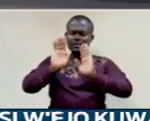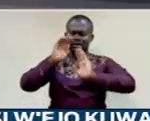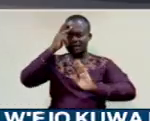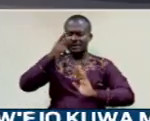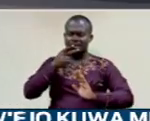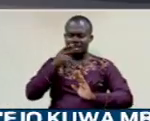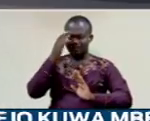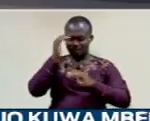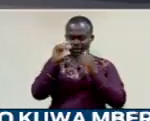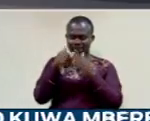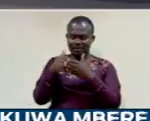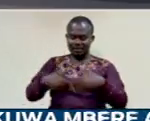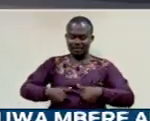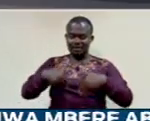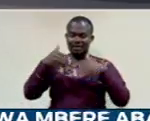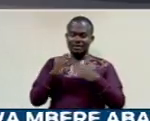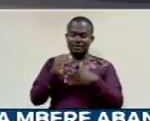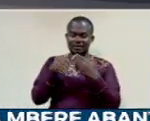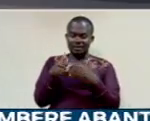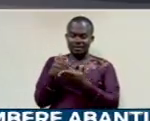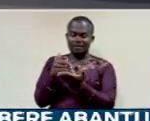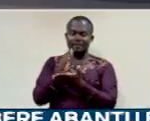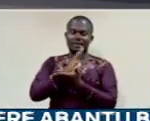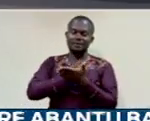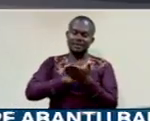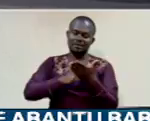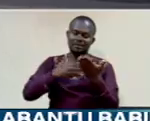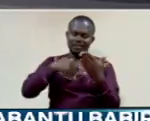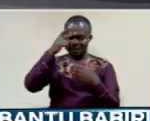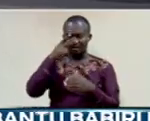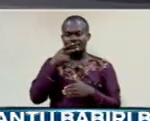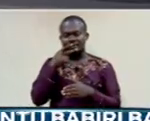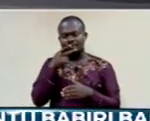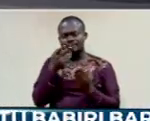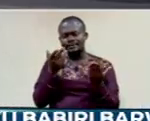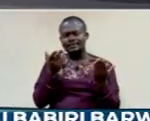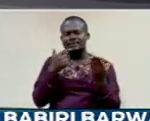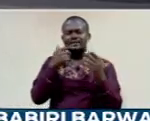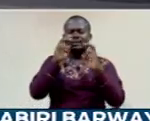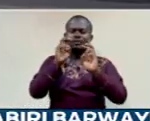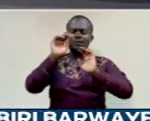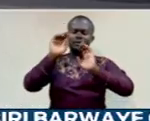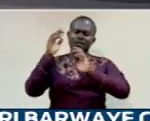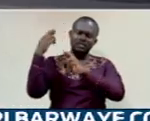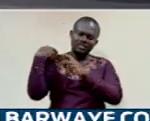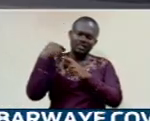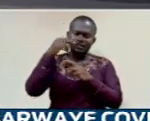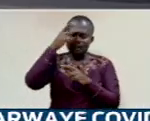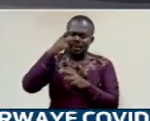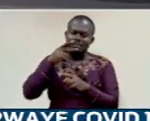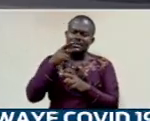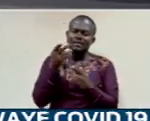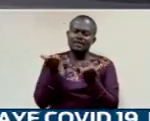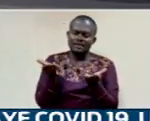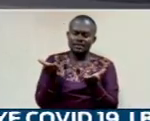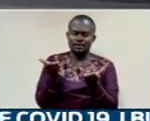aba uru rubyiruko baracyafite bamwe muri bo baracyafite ababyeyi navuga nturuhare rw'ababyeyi murarubona mu buhe